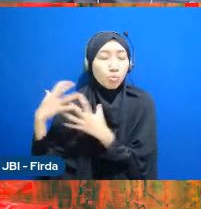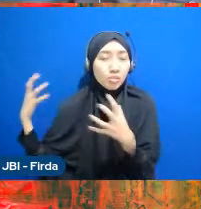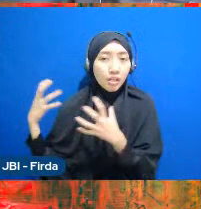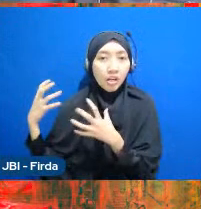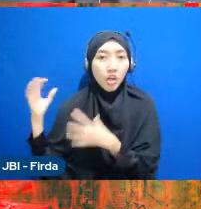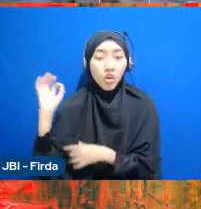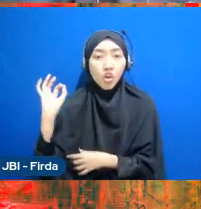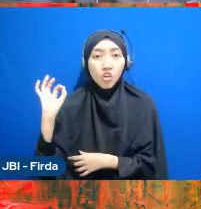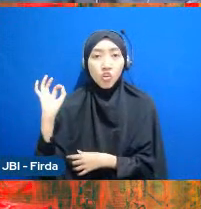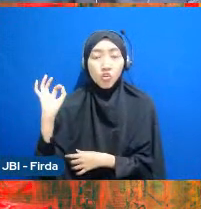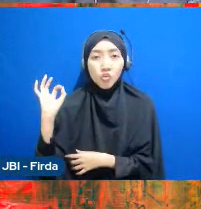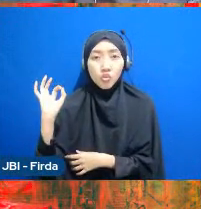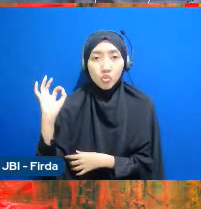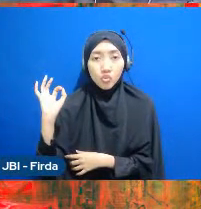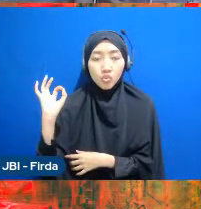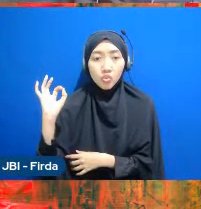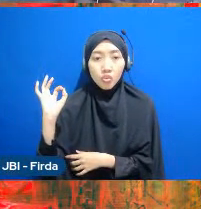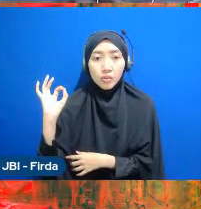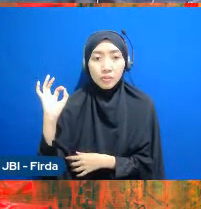tua sebagai